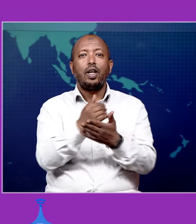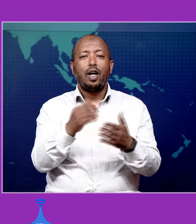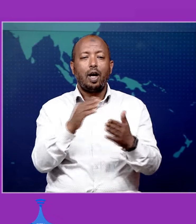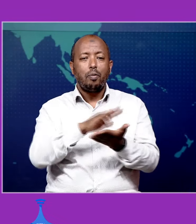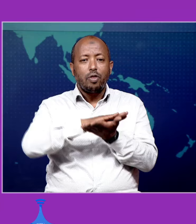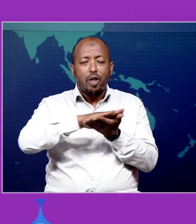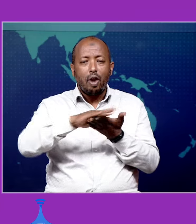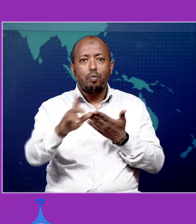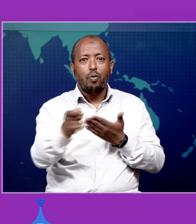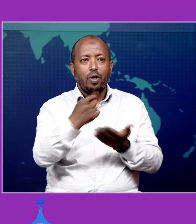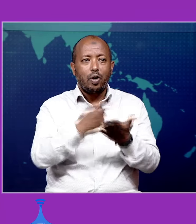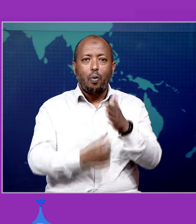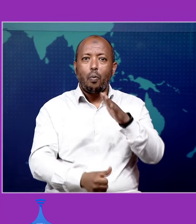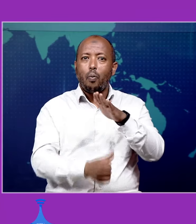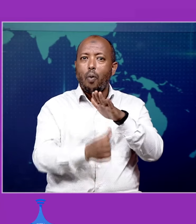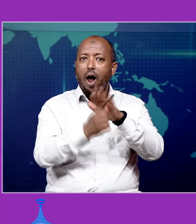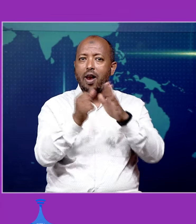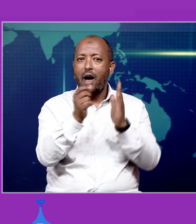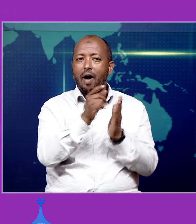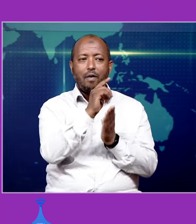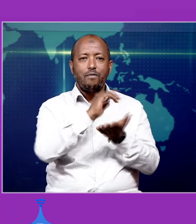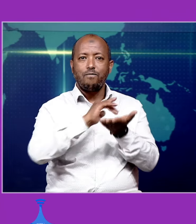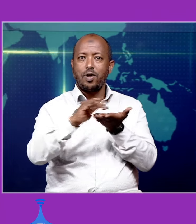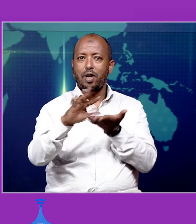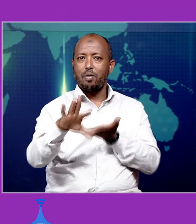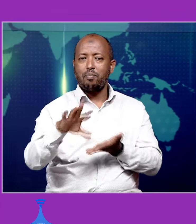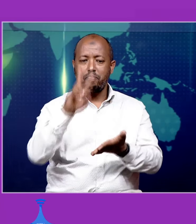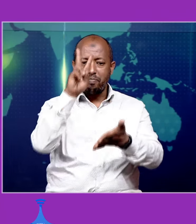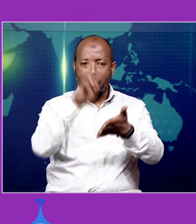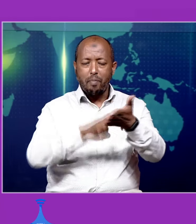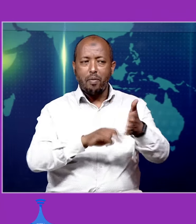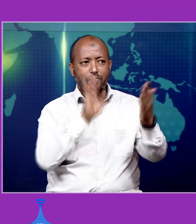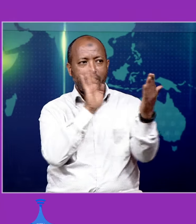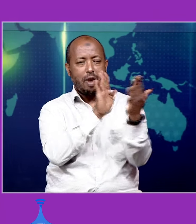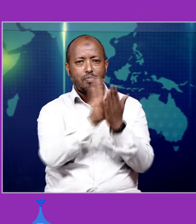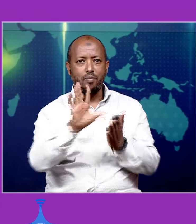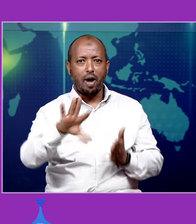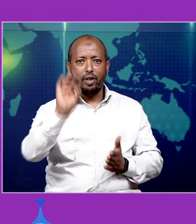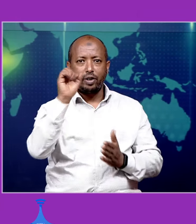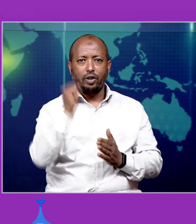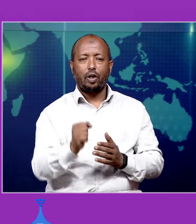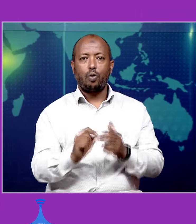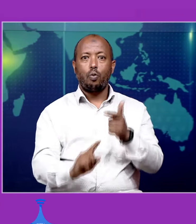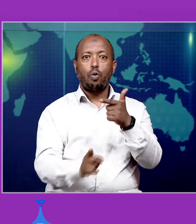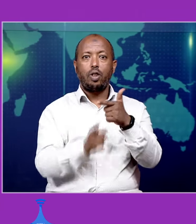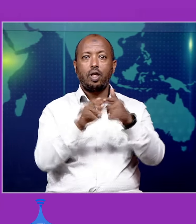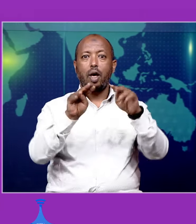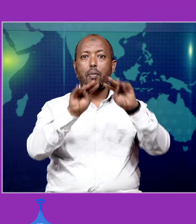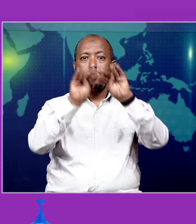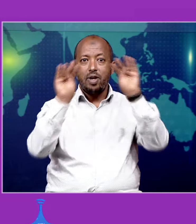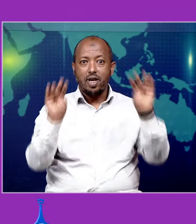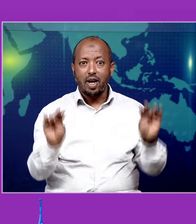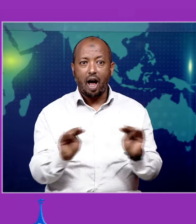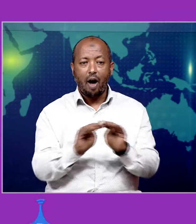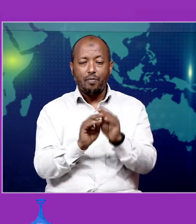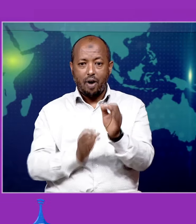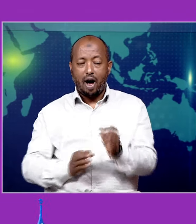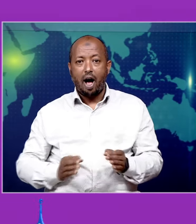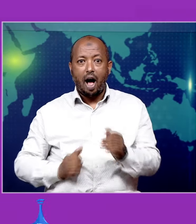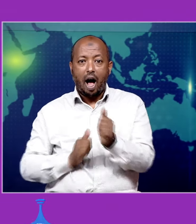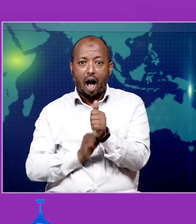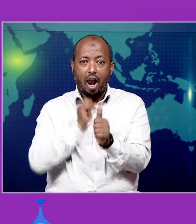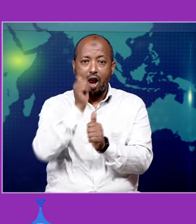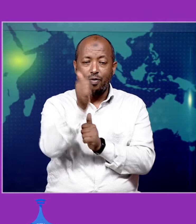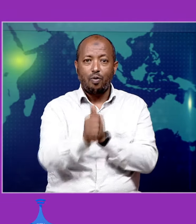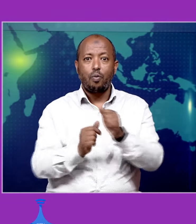عرقات آهاز نو هی آهاز لیام یه زندرو انگری و ده هول تنهام رفته شگرو یه اگر رست یه سراد